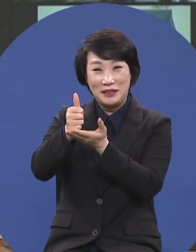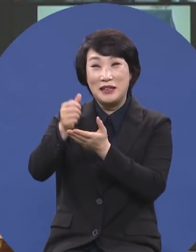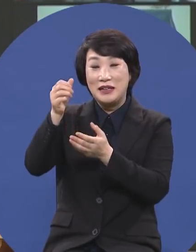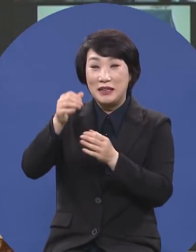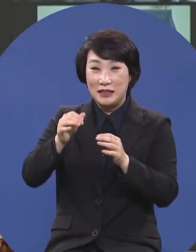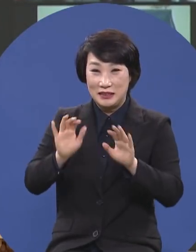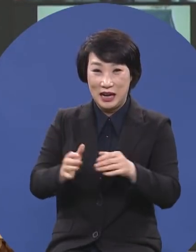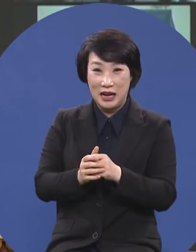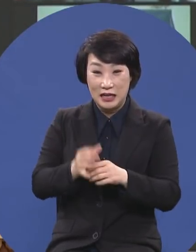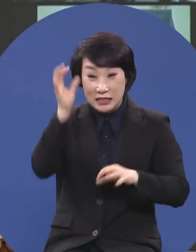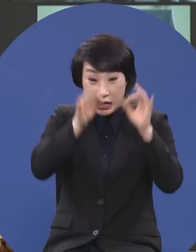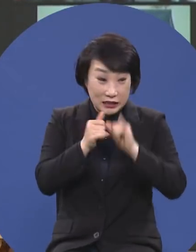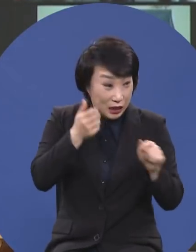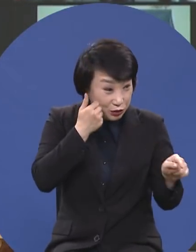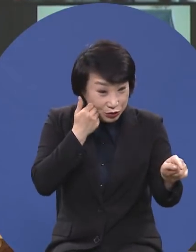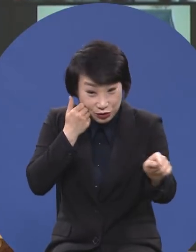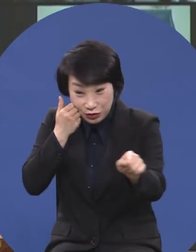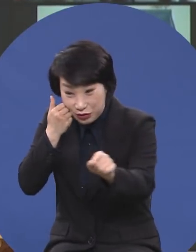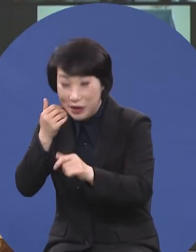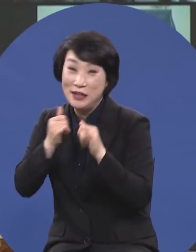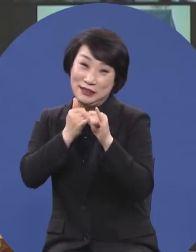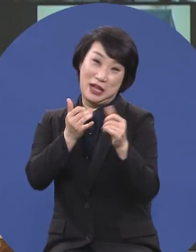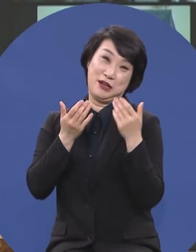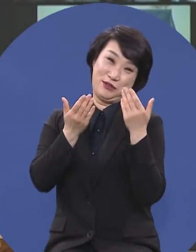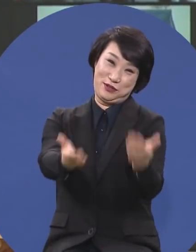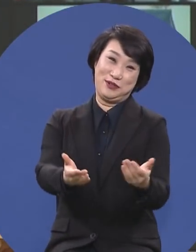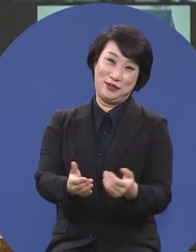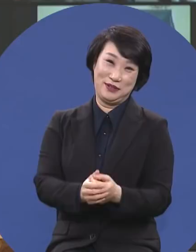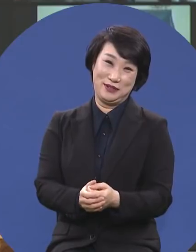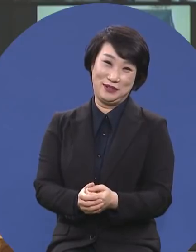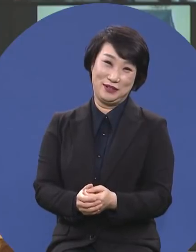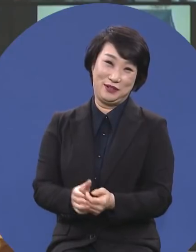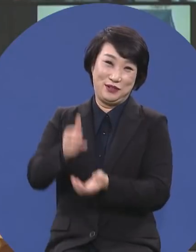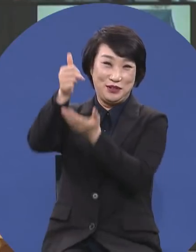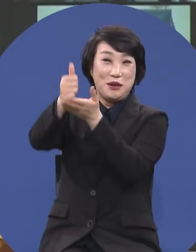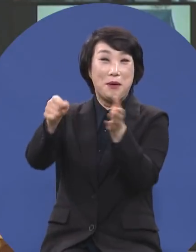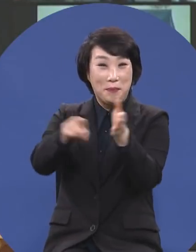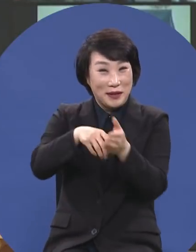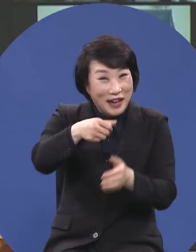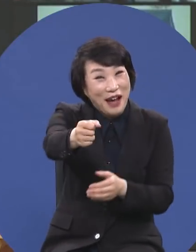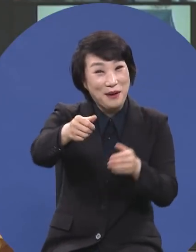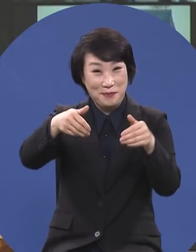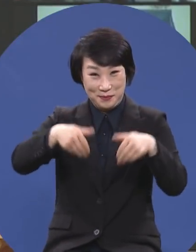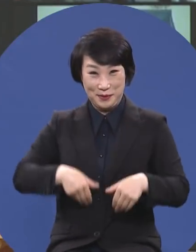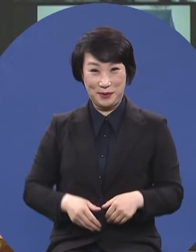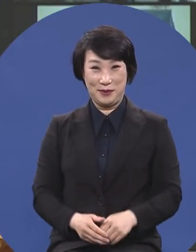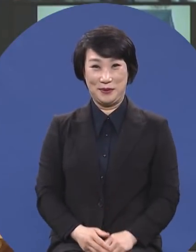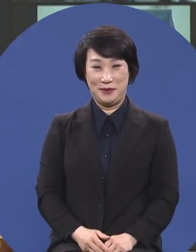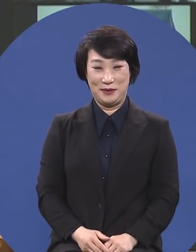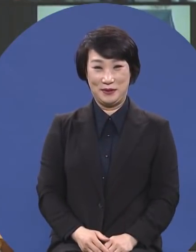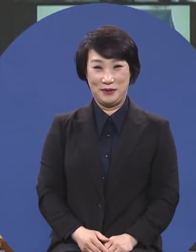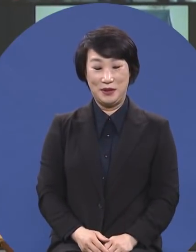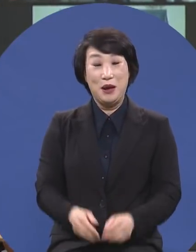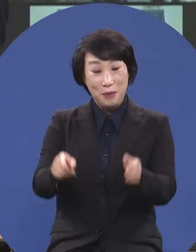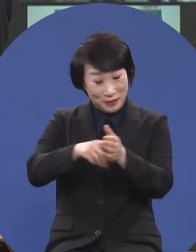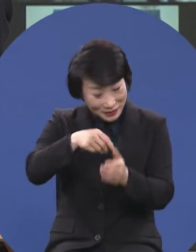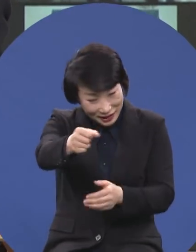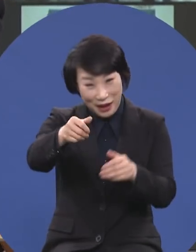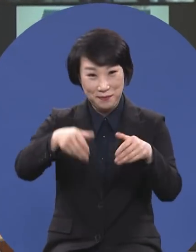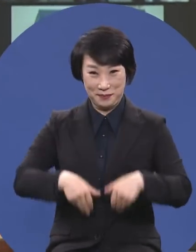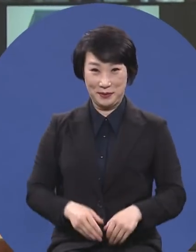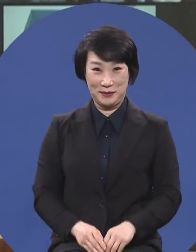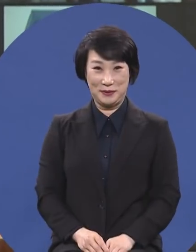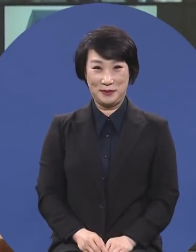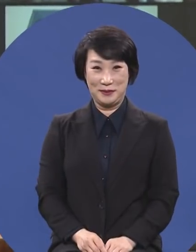그가 자기를 찾는 자들에게 상 주시는 이심을 믿어야 할지니라. 믿어야